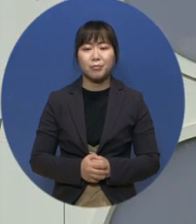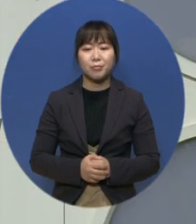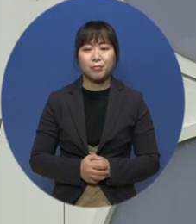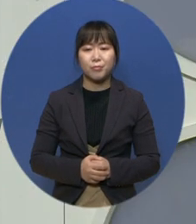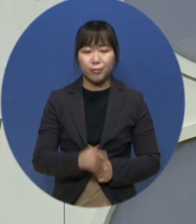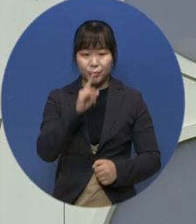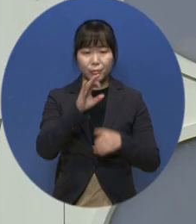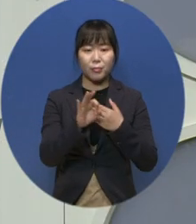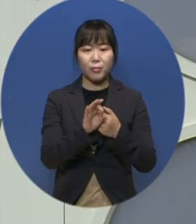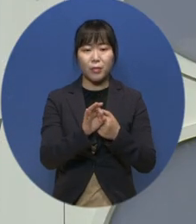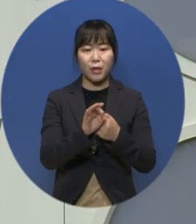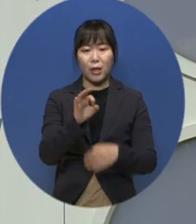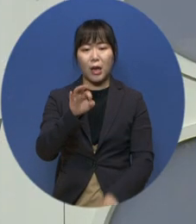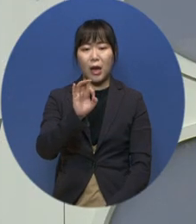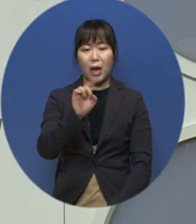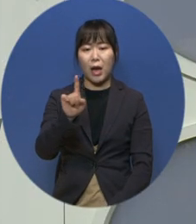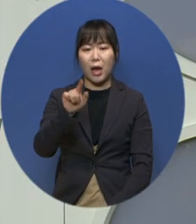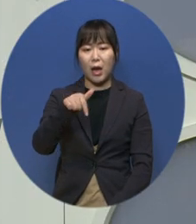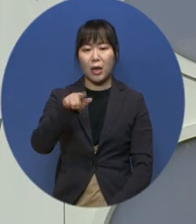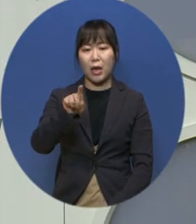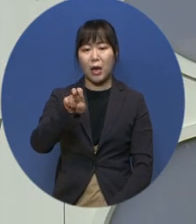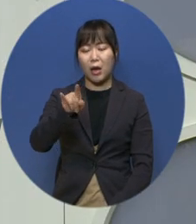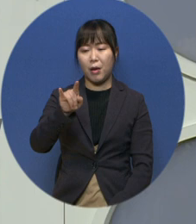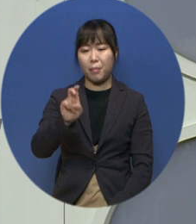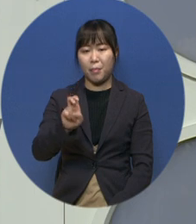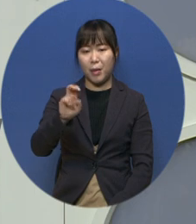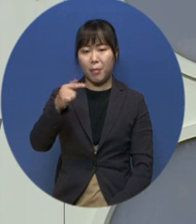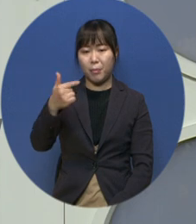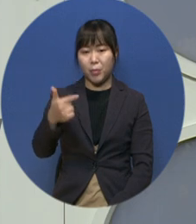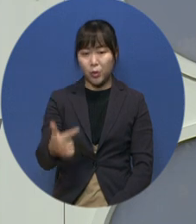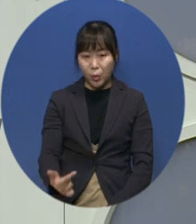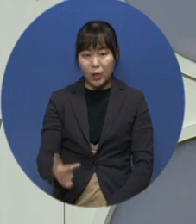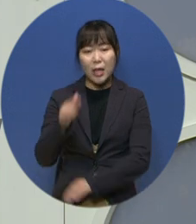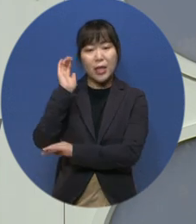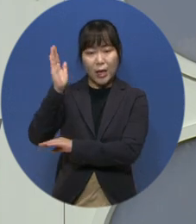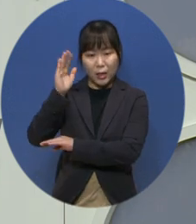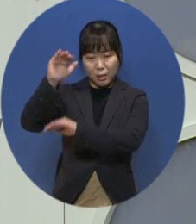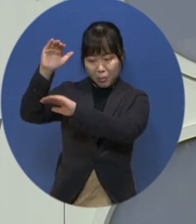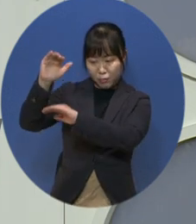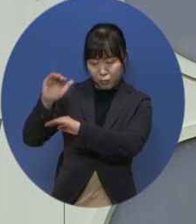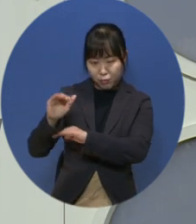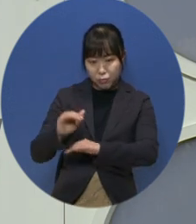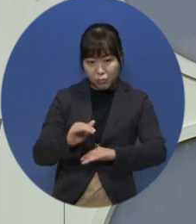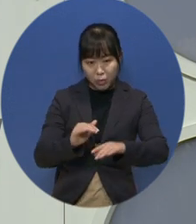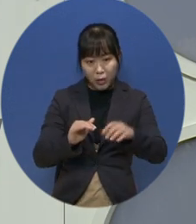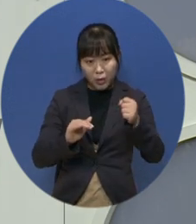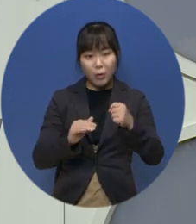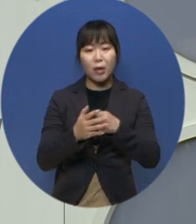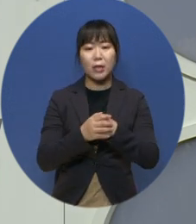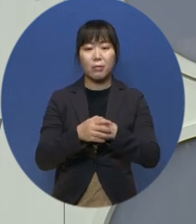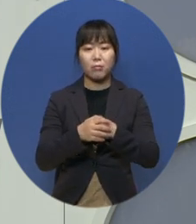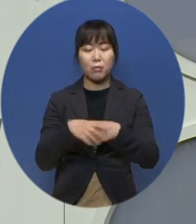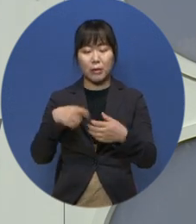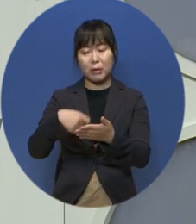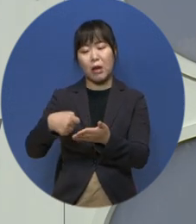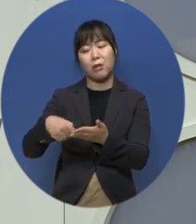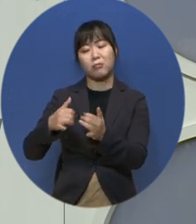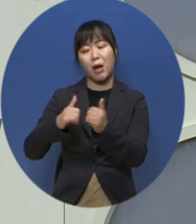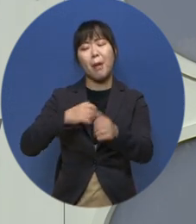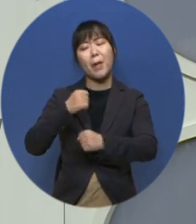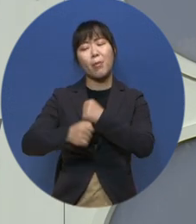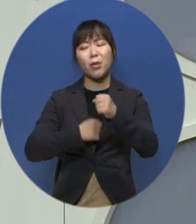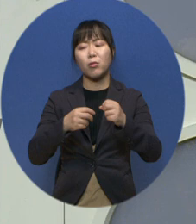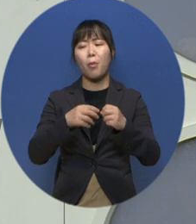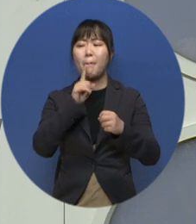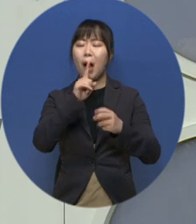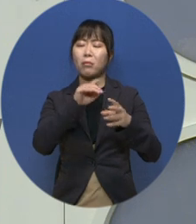말하자면 아가멤논의 이야기를 네. 스토리는 그 스토리로 가고 작가가 자기 마음대로 쓴 거죠. 그